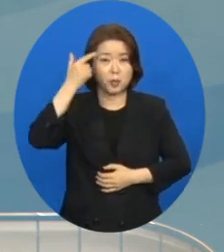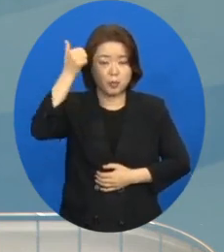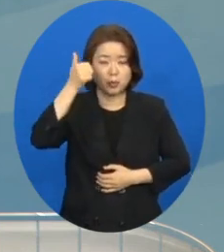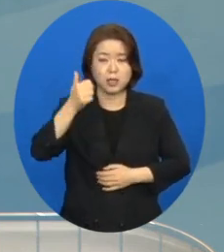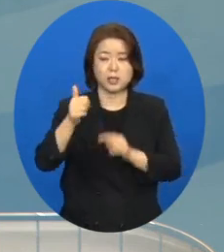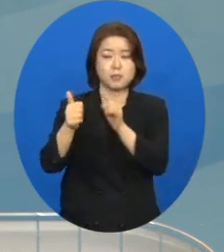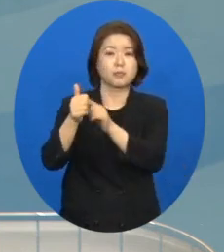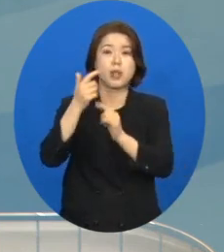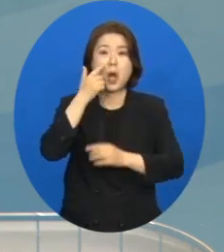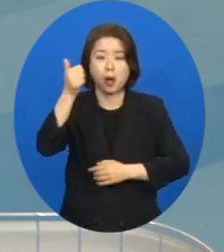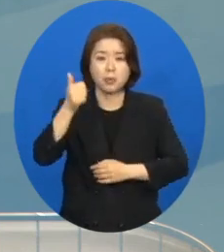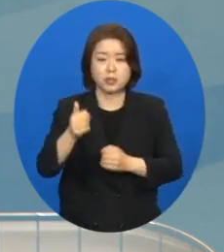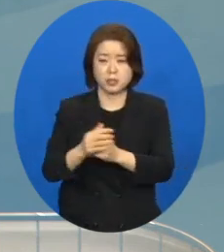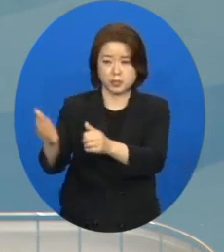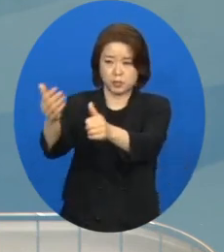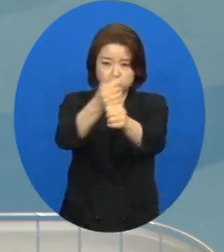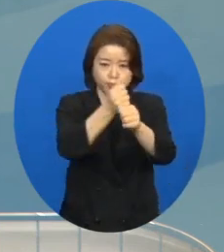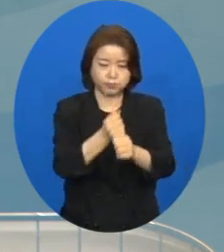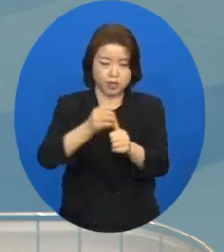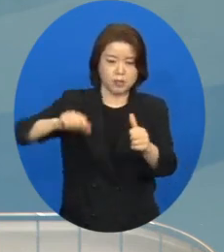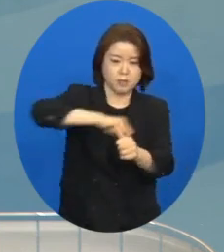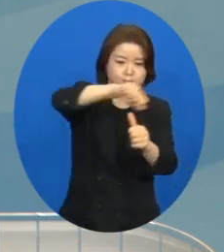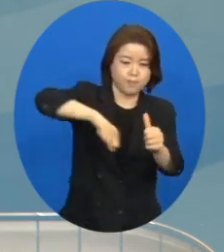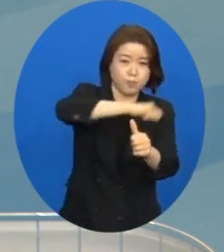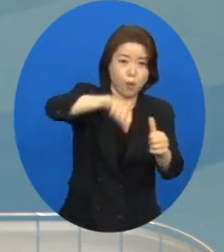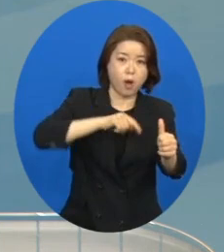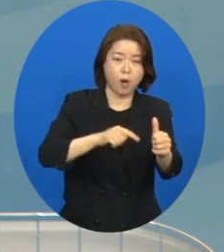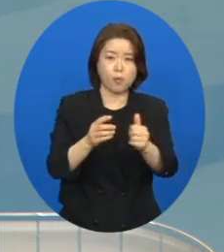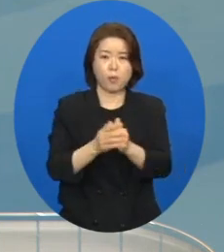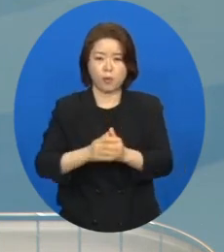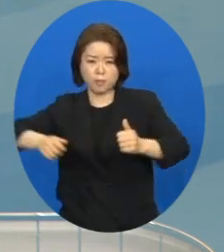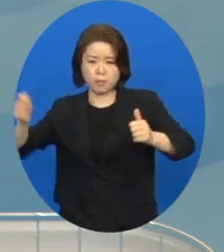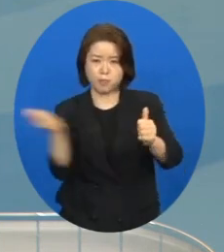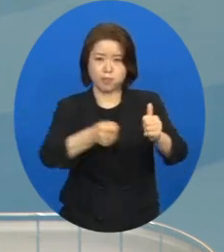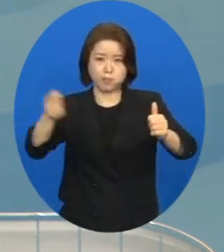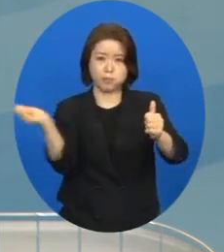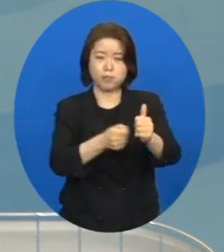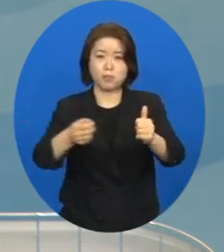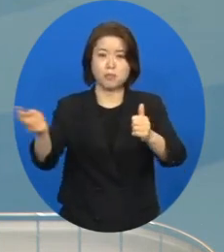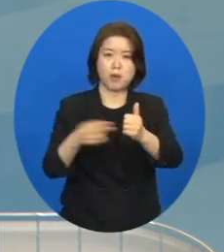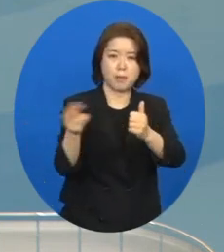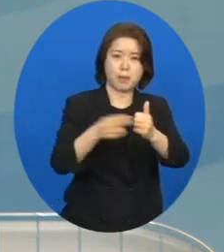붙들어 묶어놓고 그리고 몽둥이질을 했습니다.